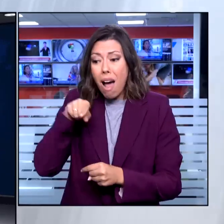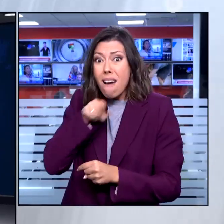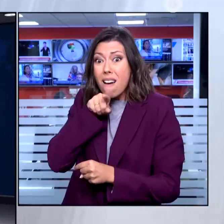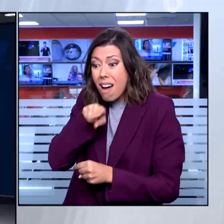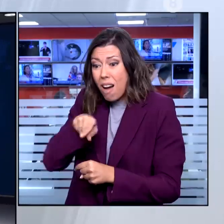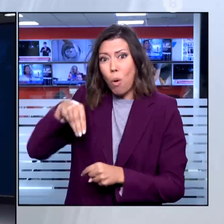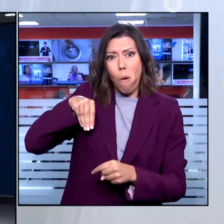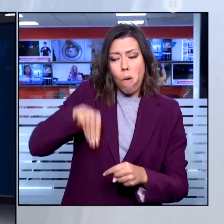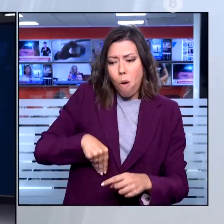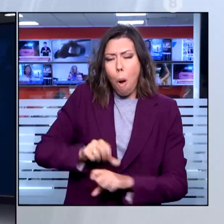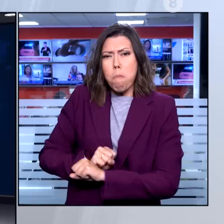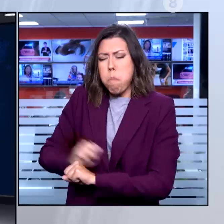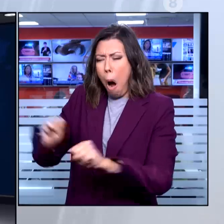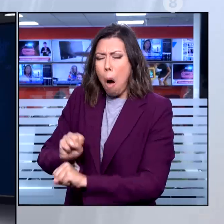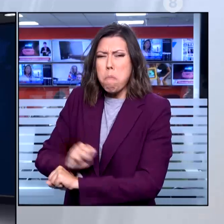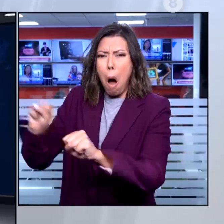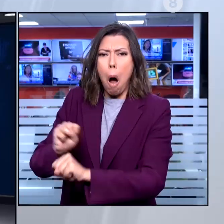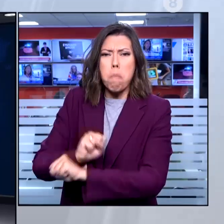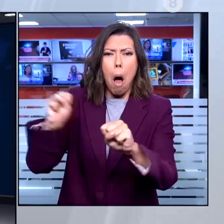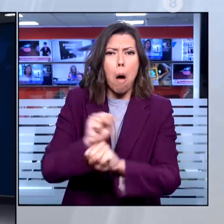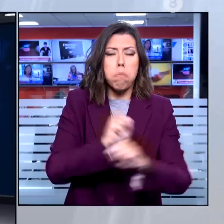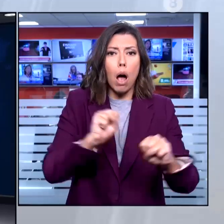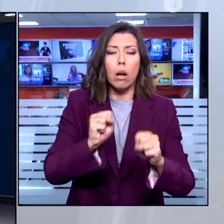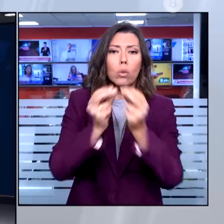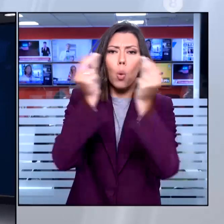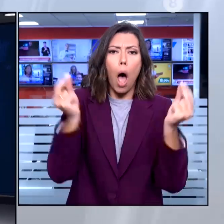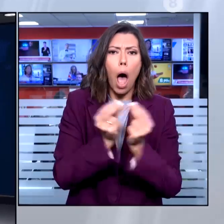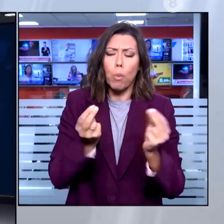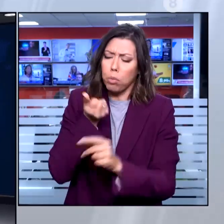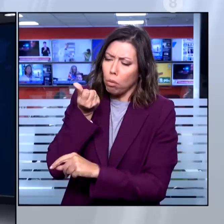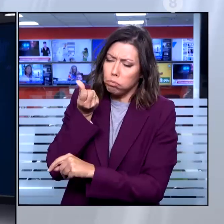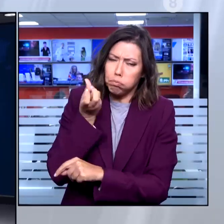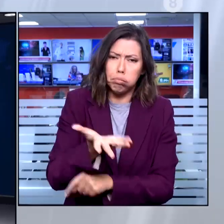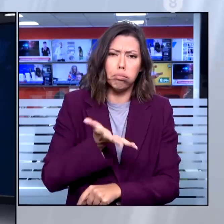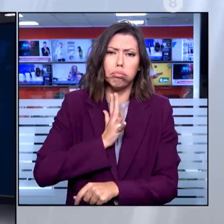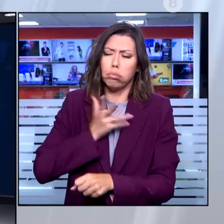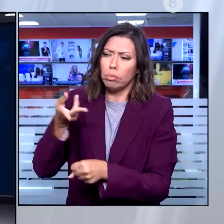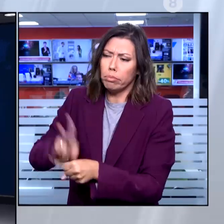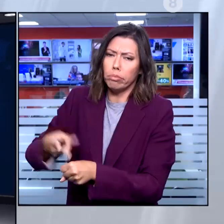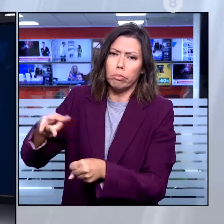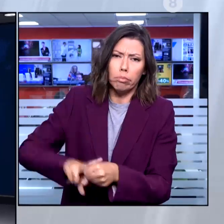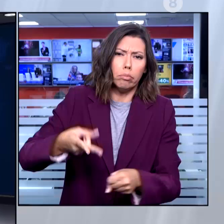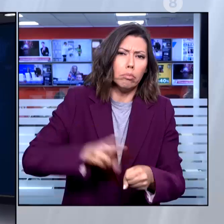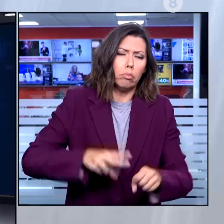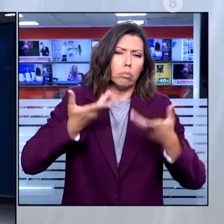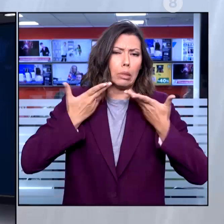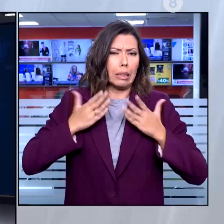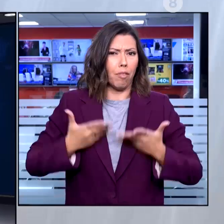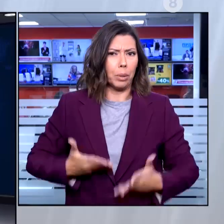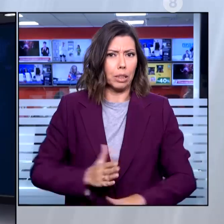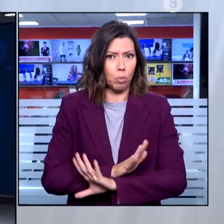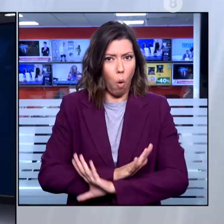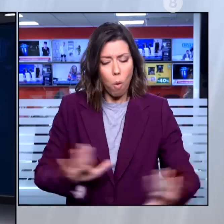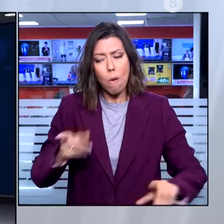να βραχυκυκλώσουν τις μπαταρίες και σε κλάσματα δευτερολέπτου να τις μετατρέψουν σε βόμβες και να ανατιναχθούν. Από τις πολυάριθμες εκρήξεις